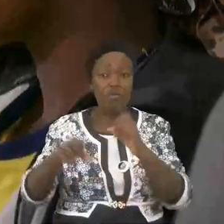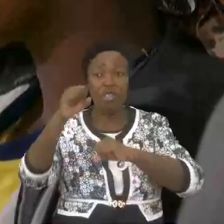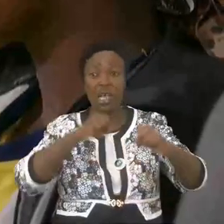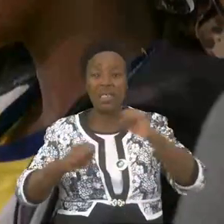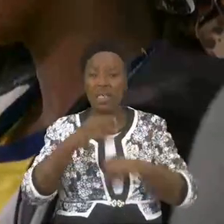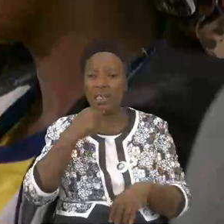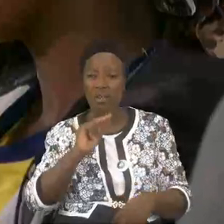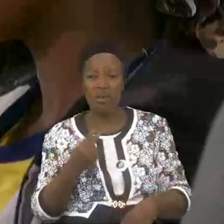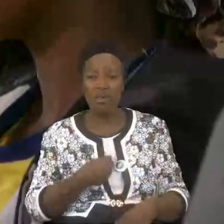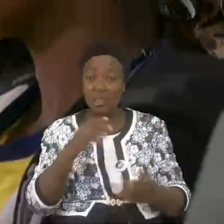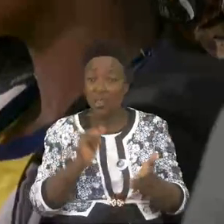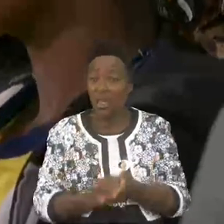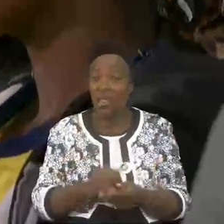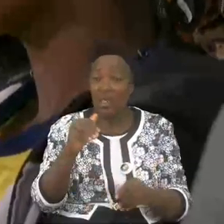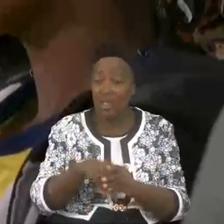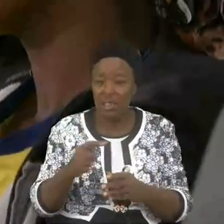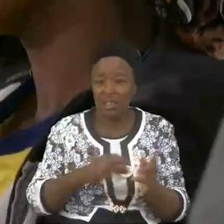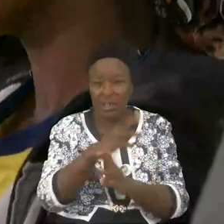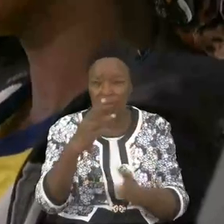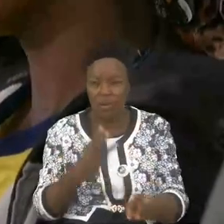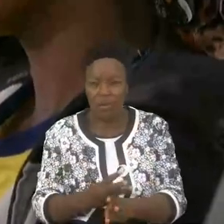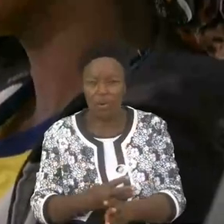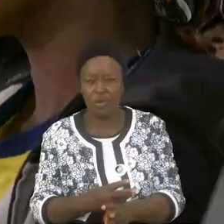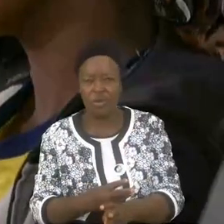nous disent que dans le monde,